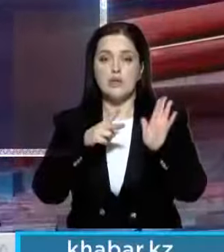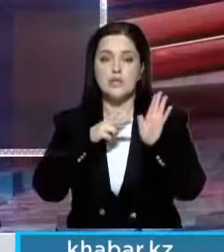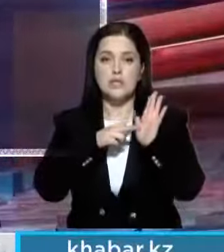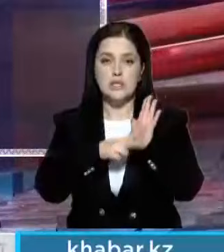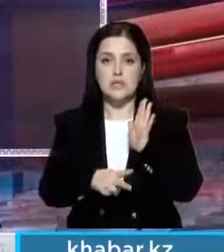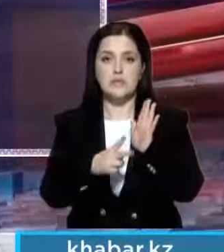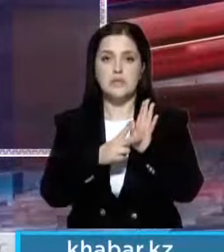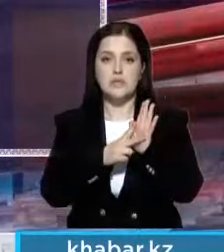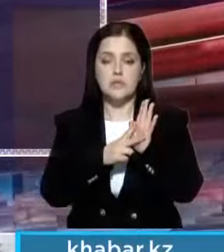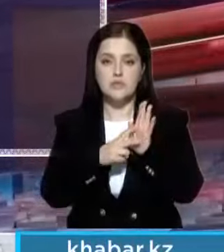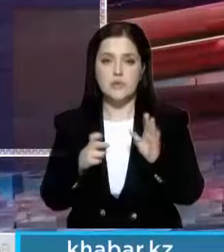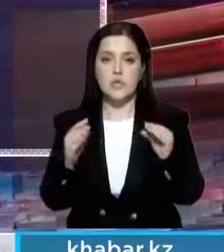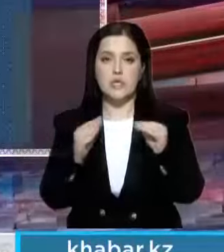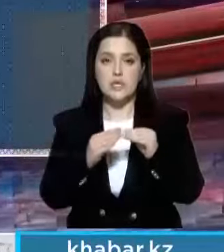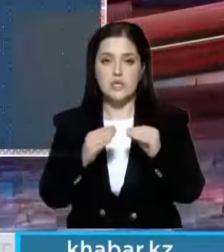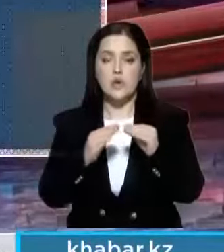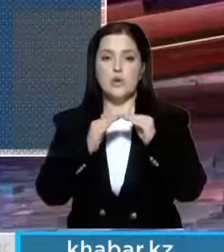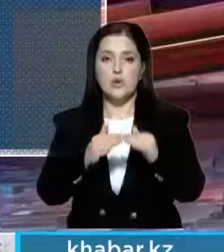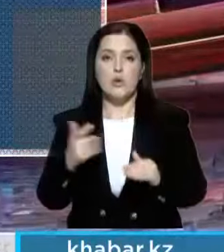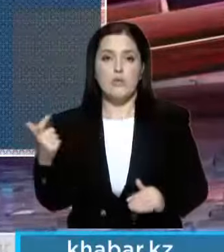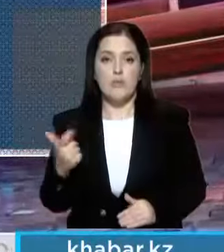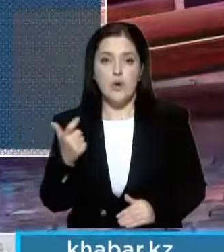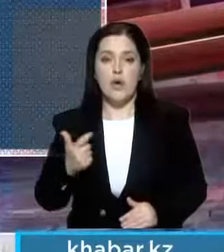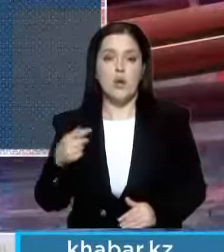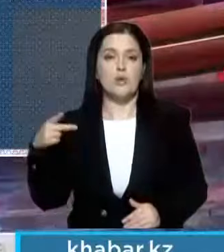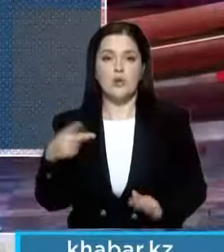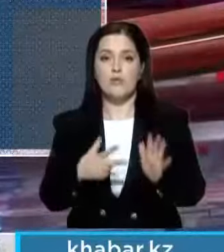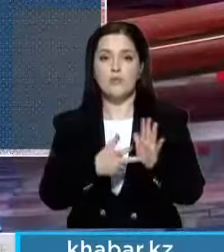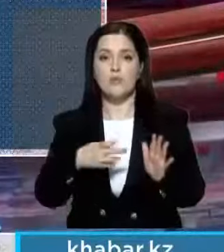откачана из 7710 жилых домов, а также